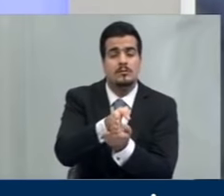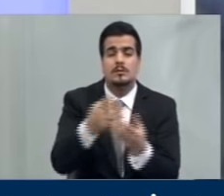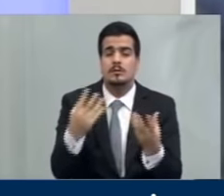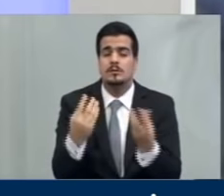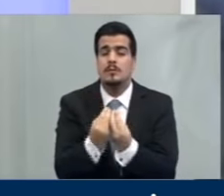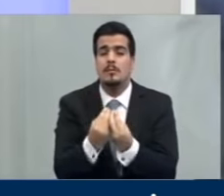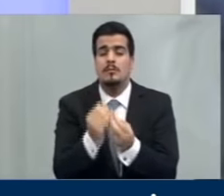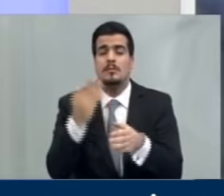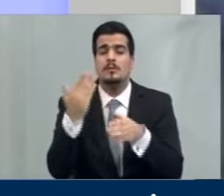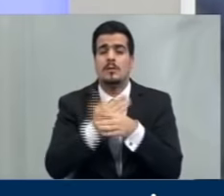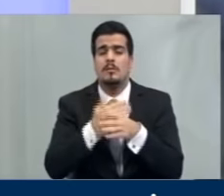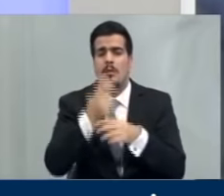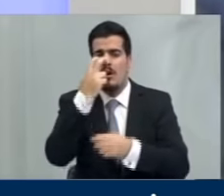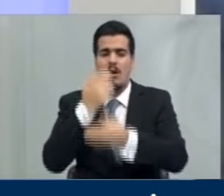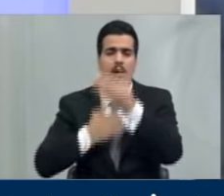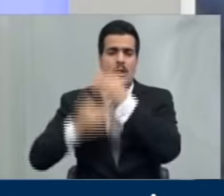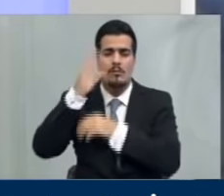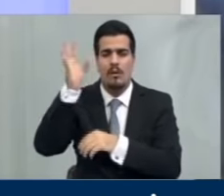خاضته في السابق.